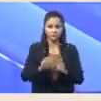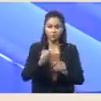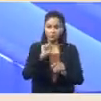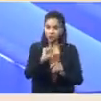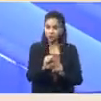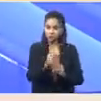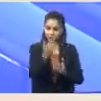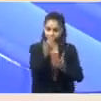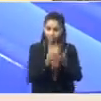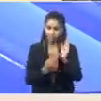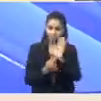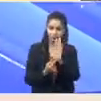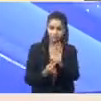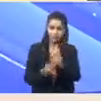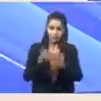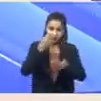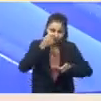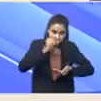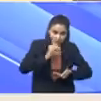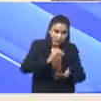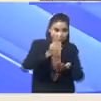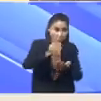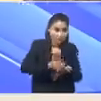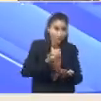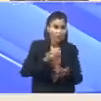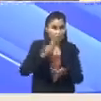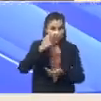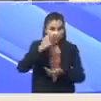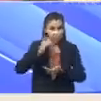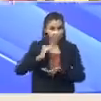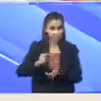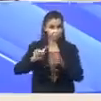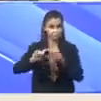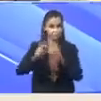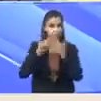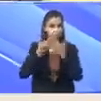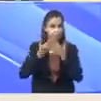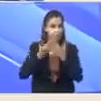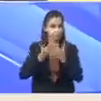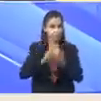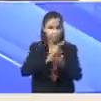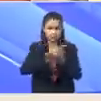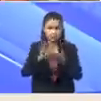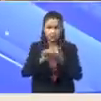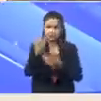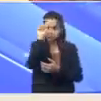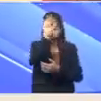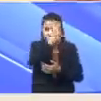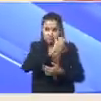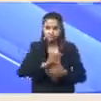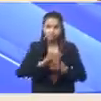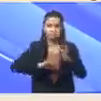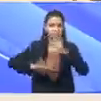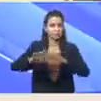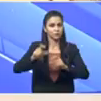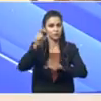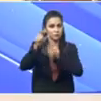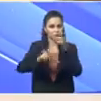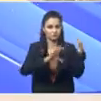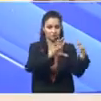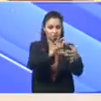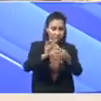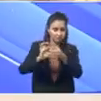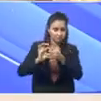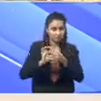कला बेटी बचाओ, बेटी पढ़ाओ और स्वच्छ भारत जैसे अभियान से लोगों को जोड़ने में